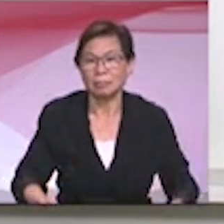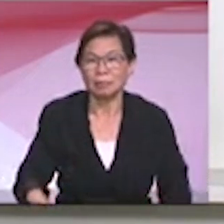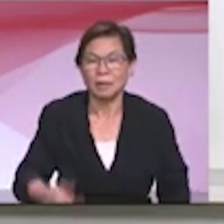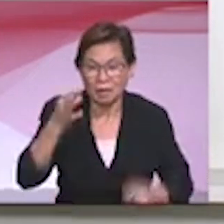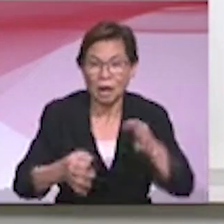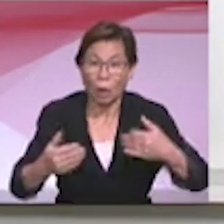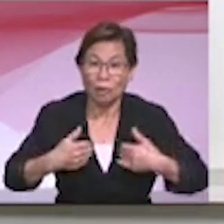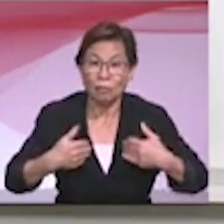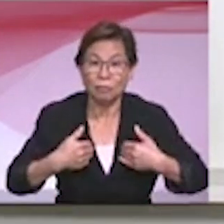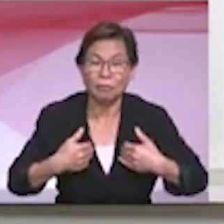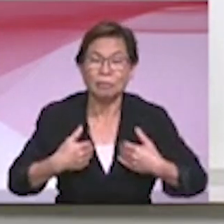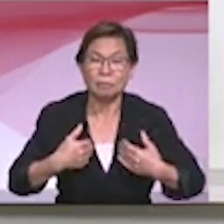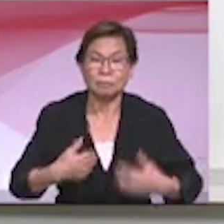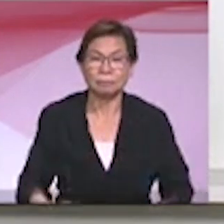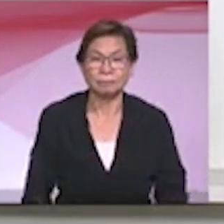Kalau ada